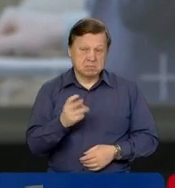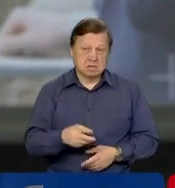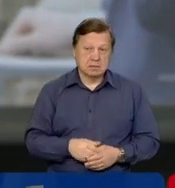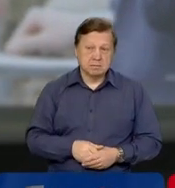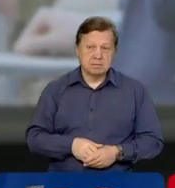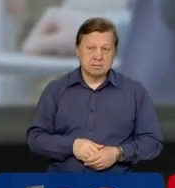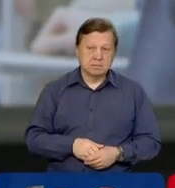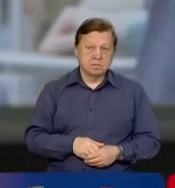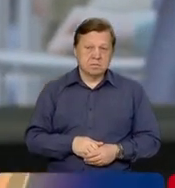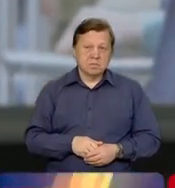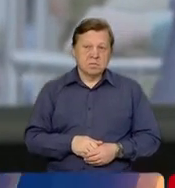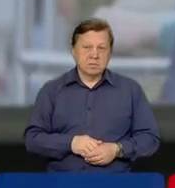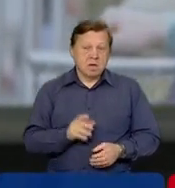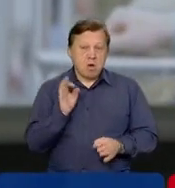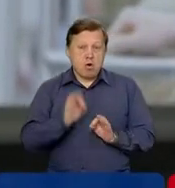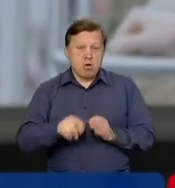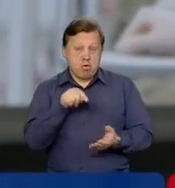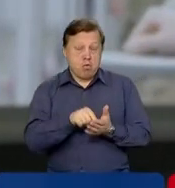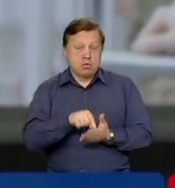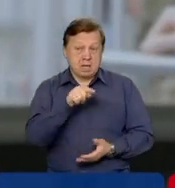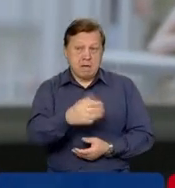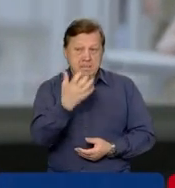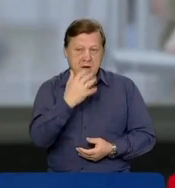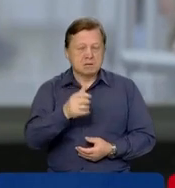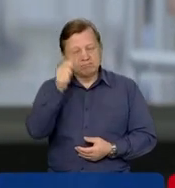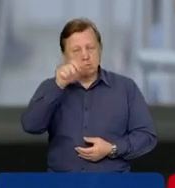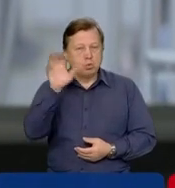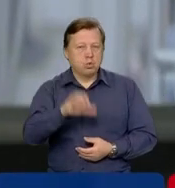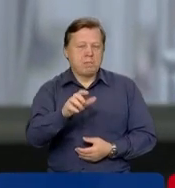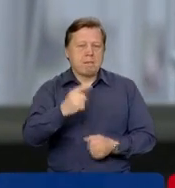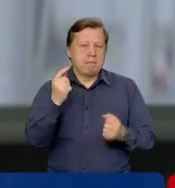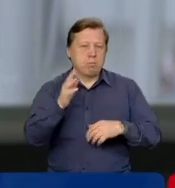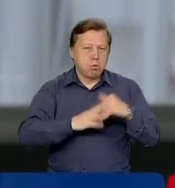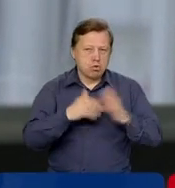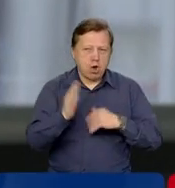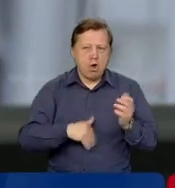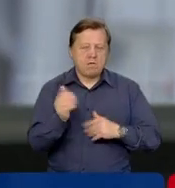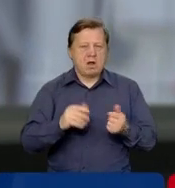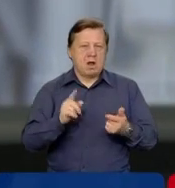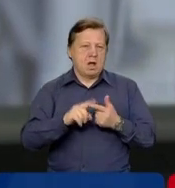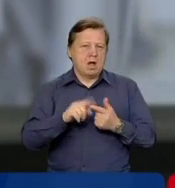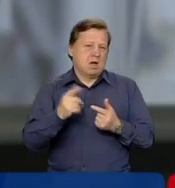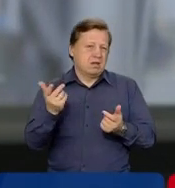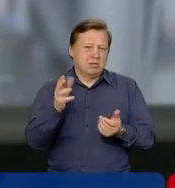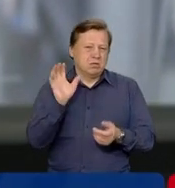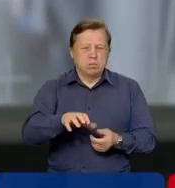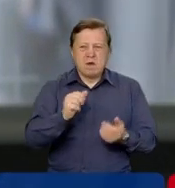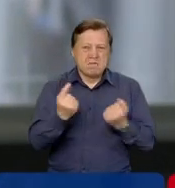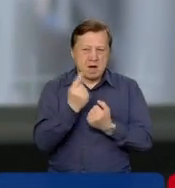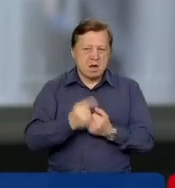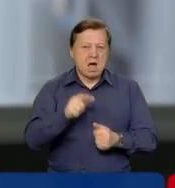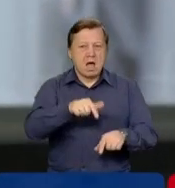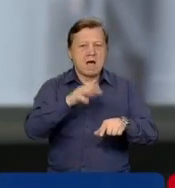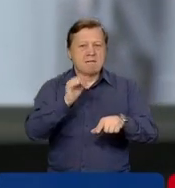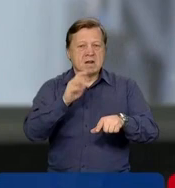to jest właśnie ta konkretna maska, nazwijmy to budowlana czy przemysłowa, i tam nie ma filtra przy wydychanym